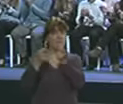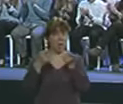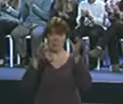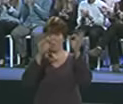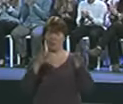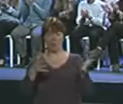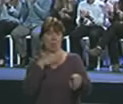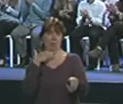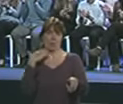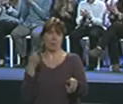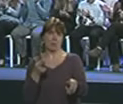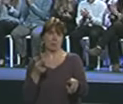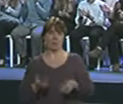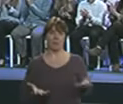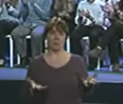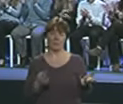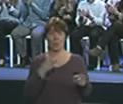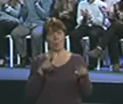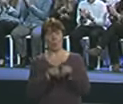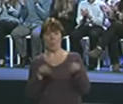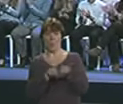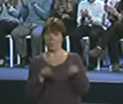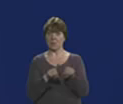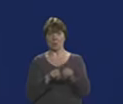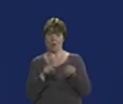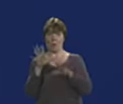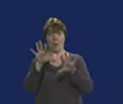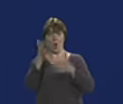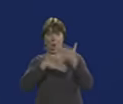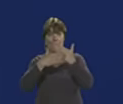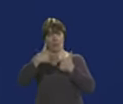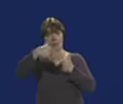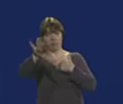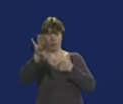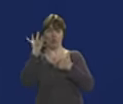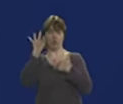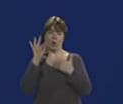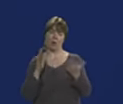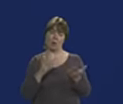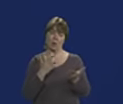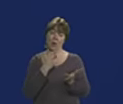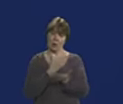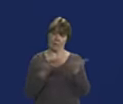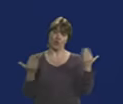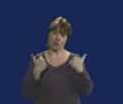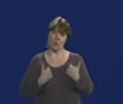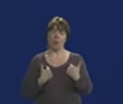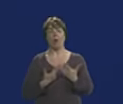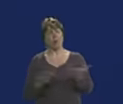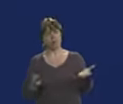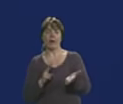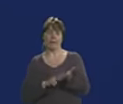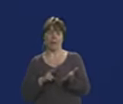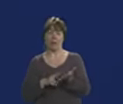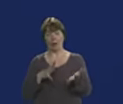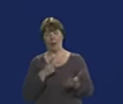siennes et qu'on prétende faire un choix à sa place. Alors je dois la vérité dire que j'ai